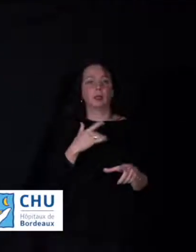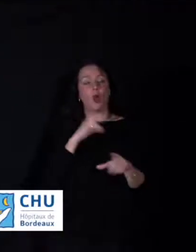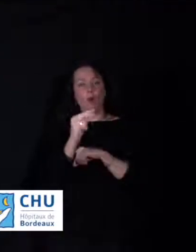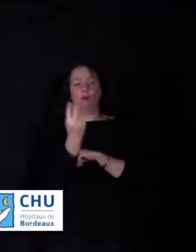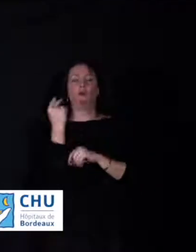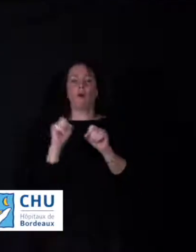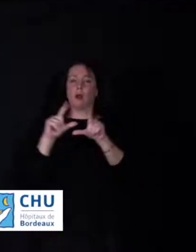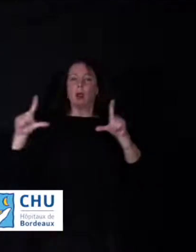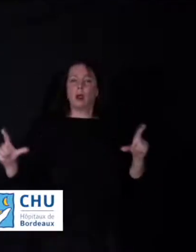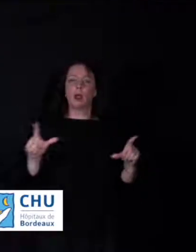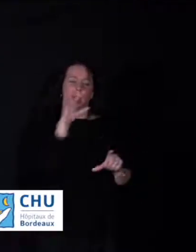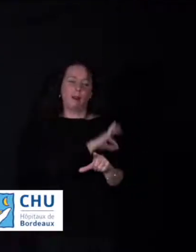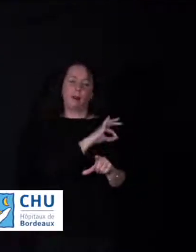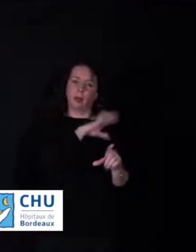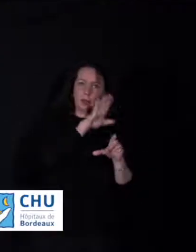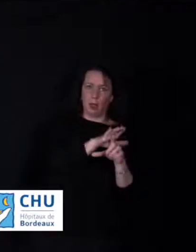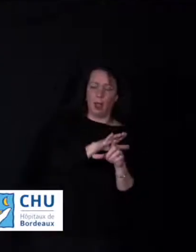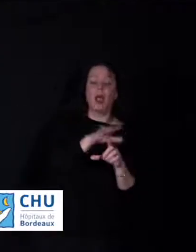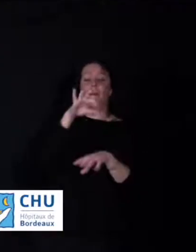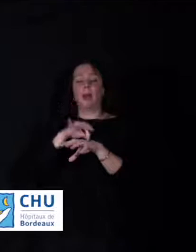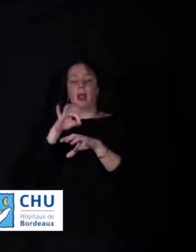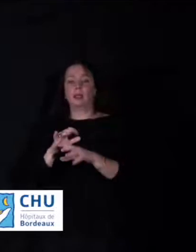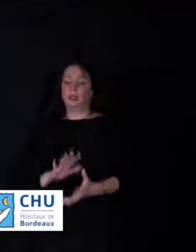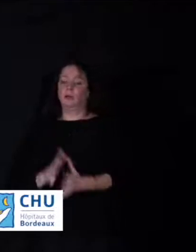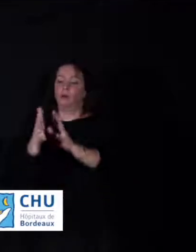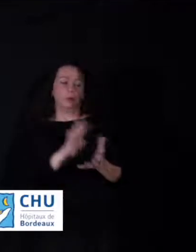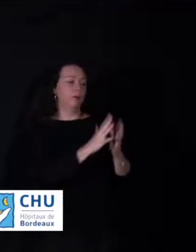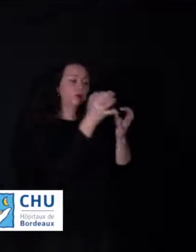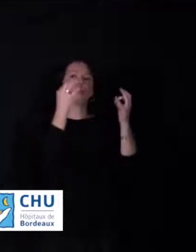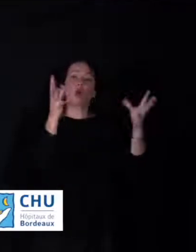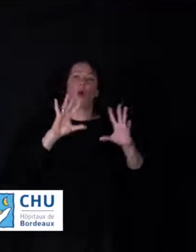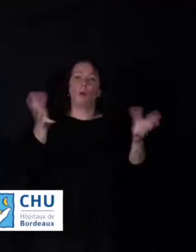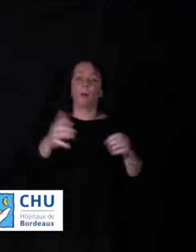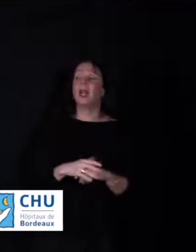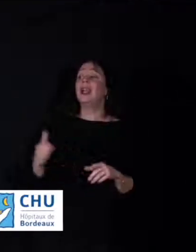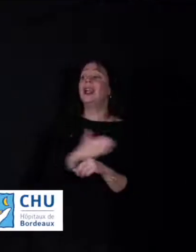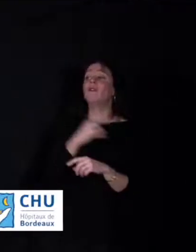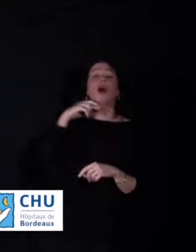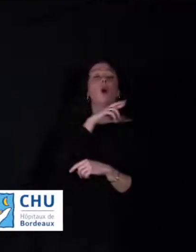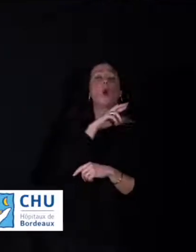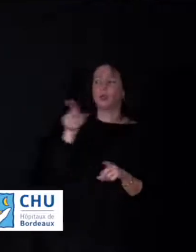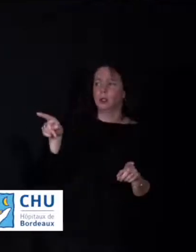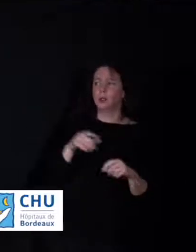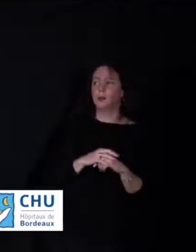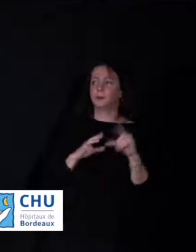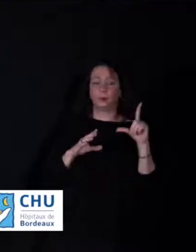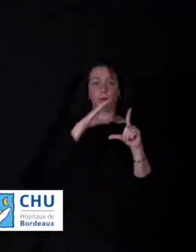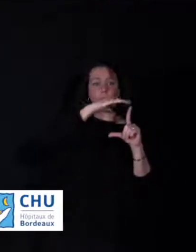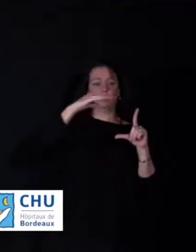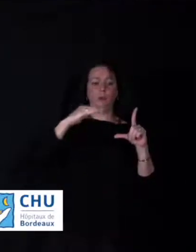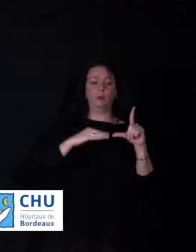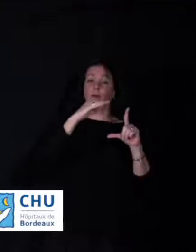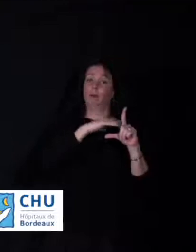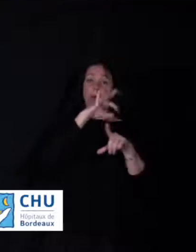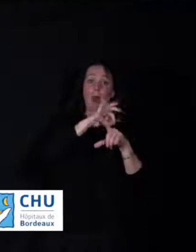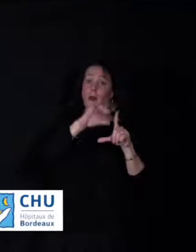un vaccin et une maladie évoluent dans le temps. Avant le vaccin, vous voyez ici en rose que la maladie est